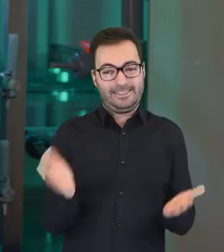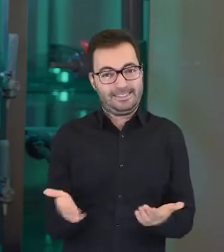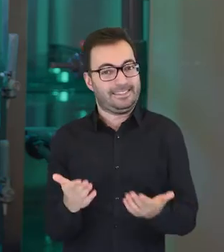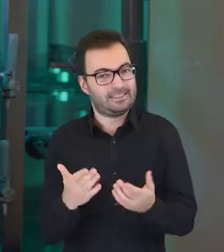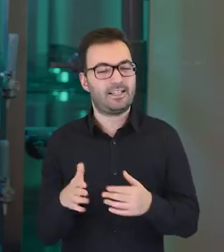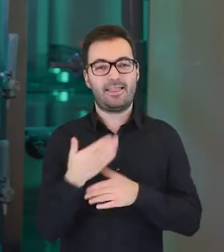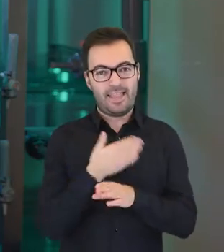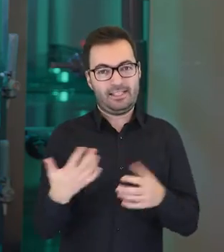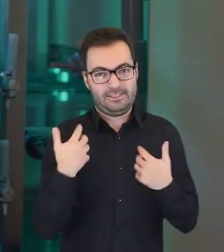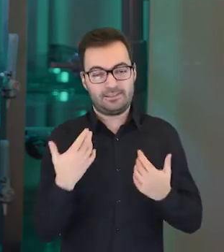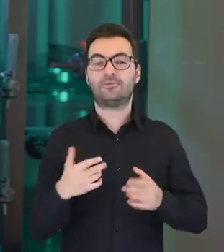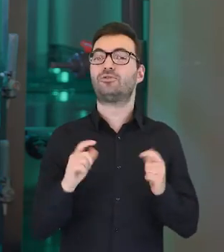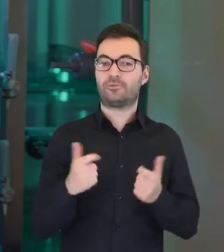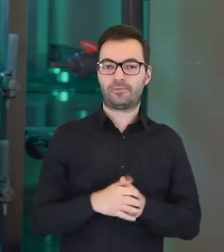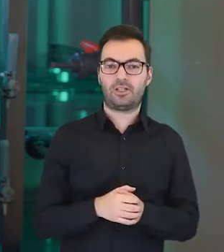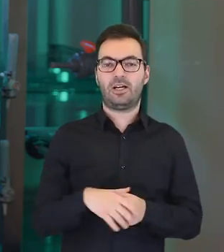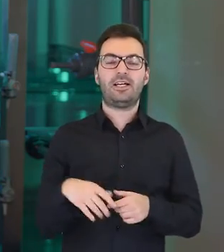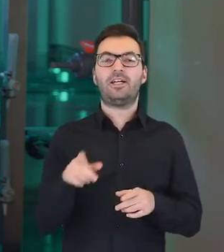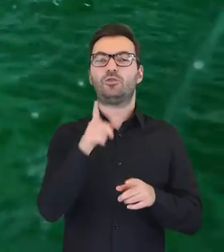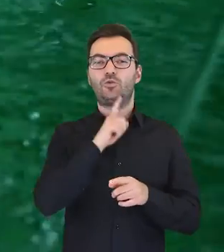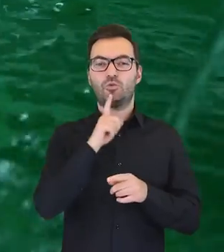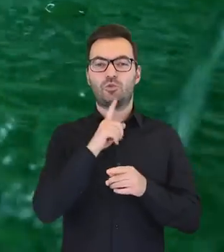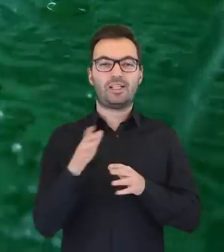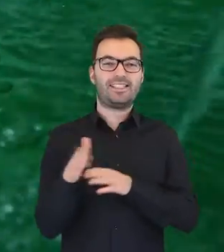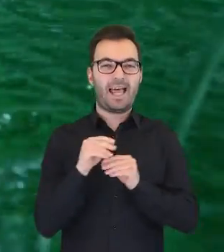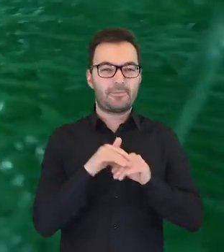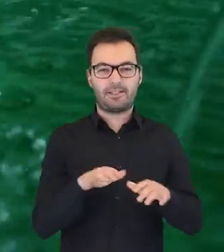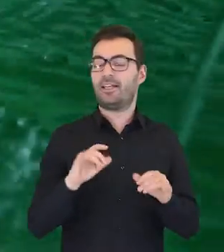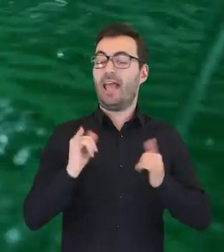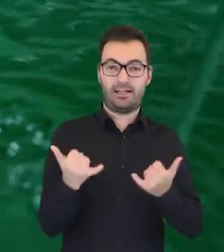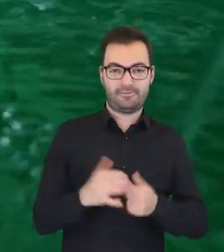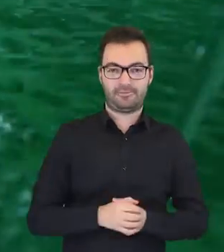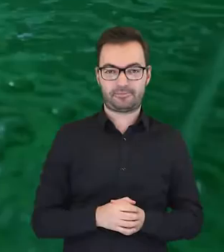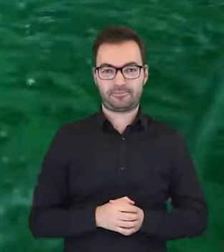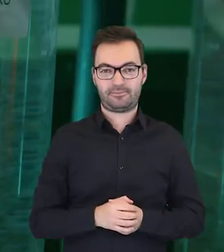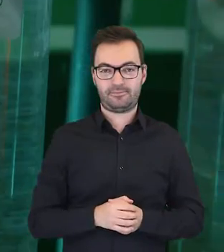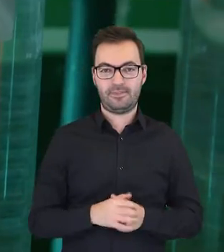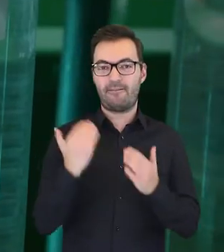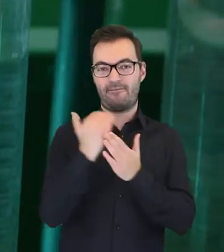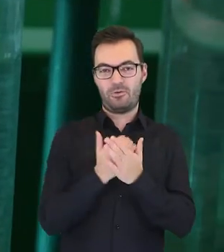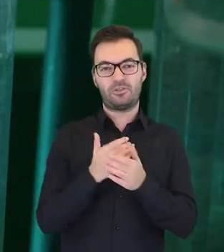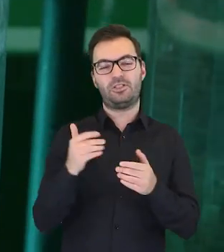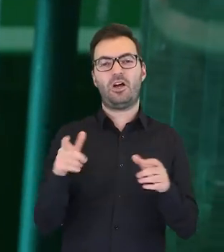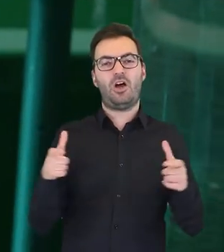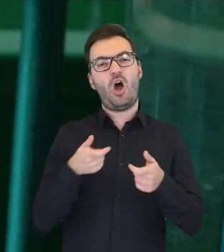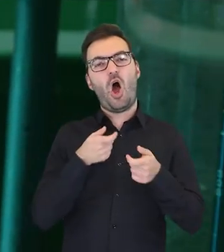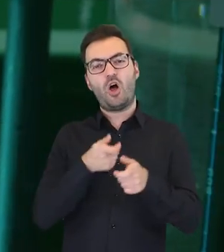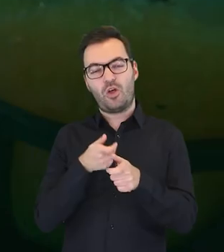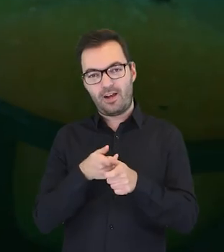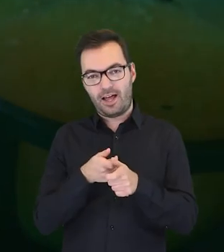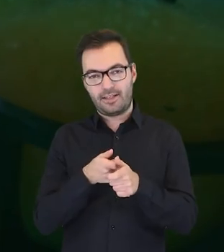żeby wspierać tą populację, która jeszcze istnieje, są zarybienia. Zarybienia wykonujemy w ten sposób, że w warunkach